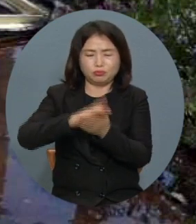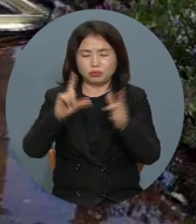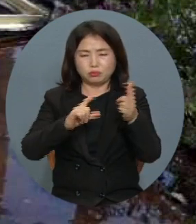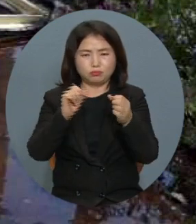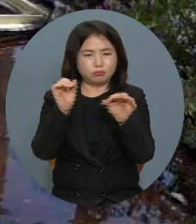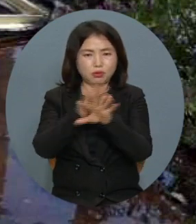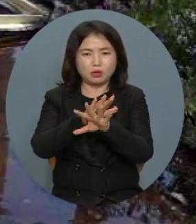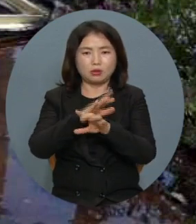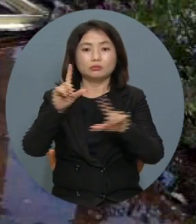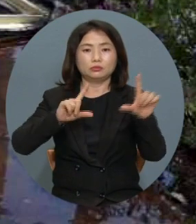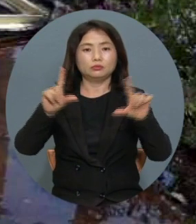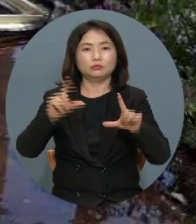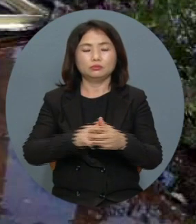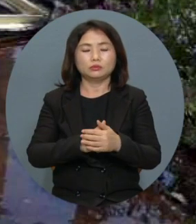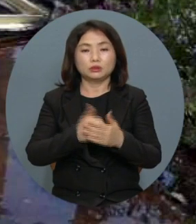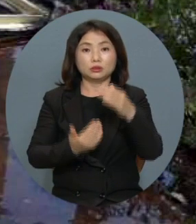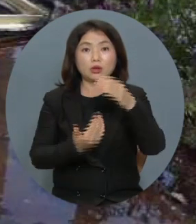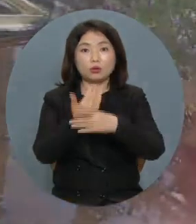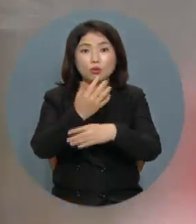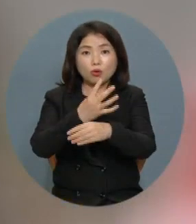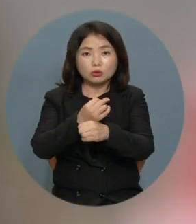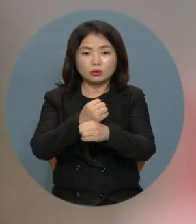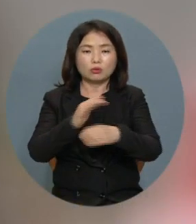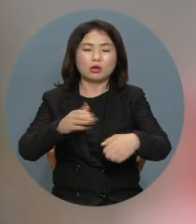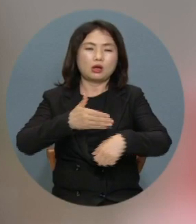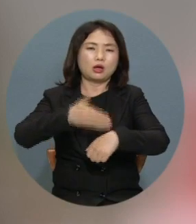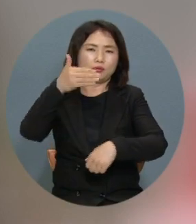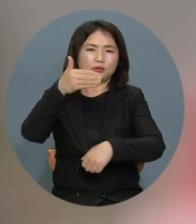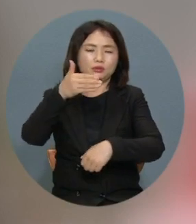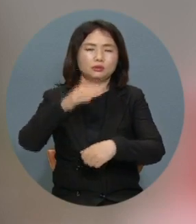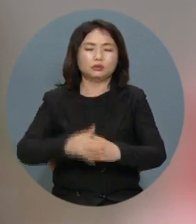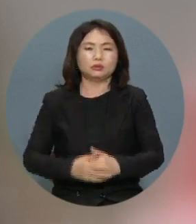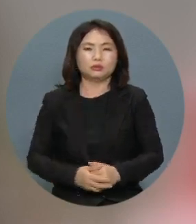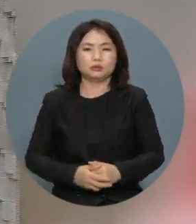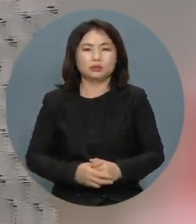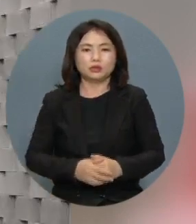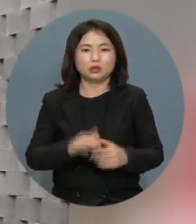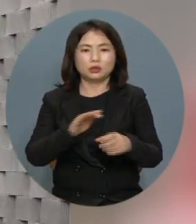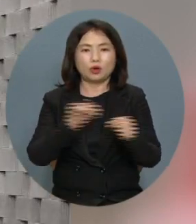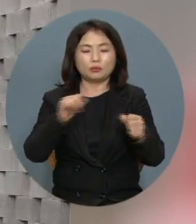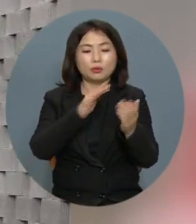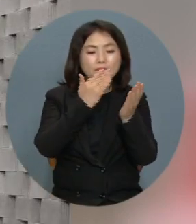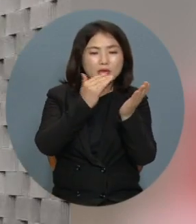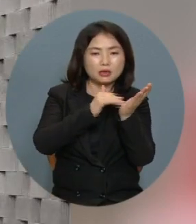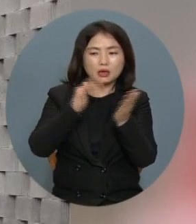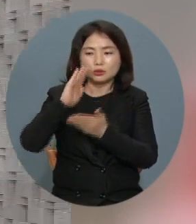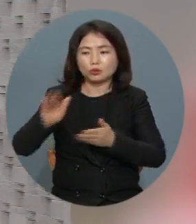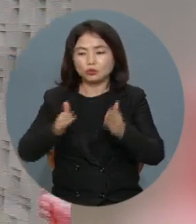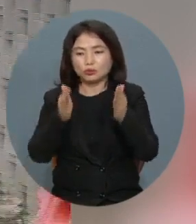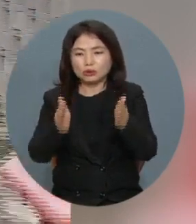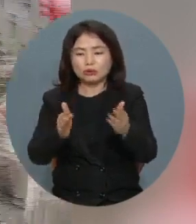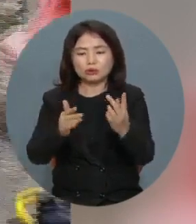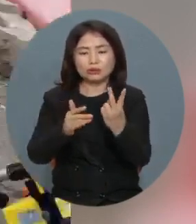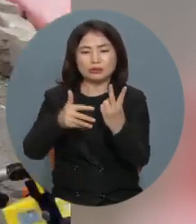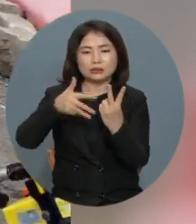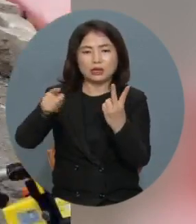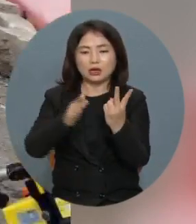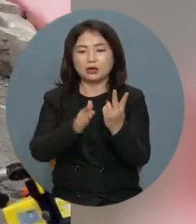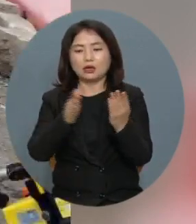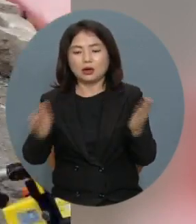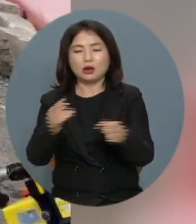형체가 사라졌습니다. 사고가 난 건 오늘 오전 9시쯤입니다. 경북 밀양과 청도 사이에 2차선 도로를